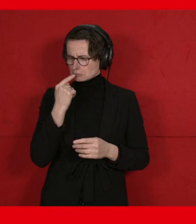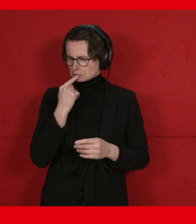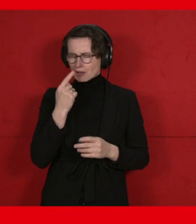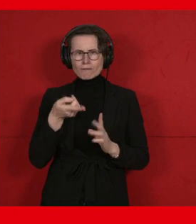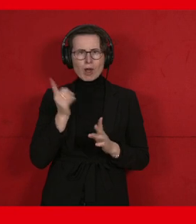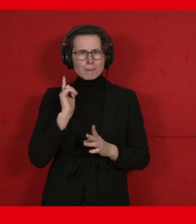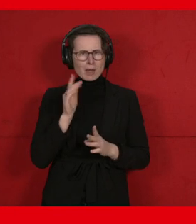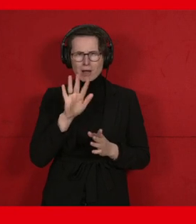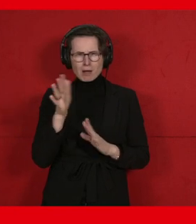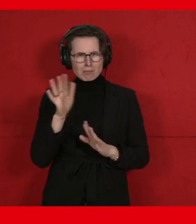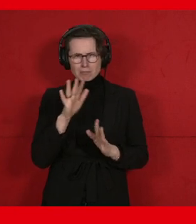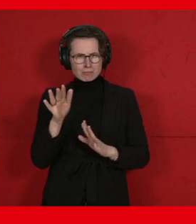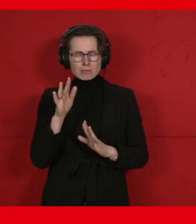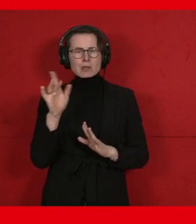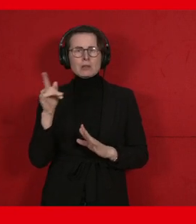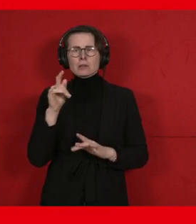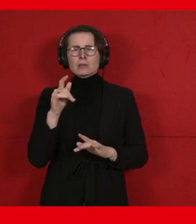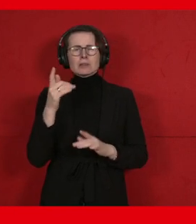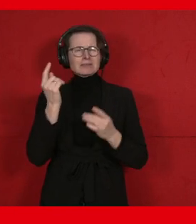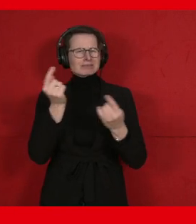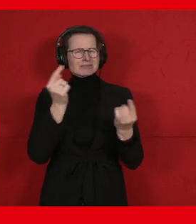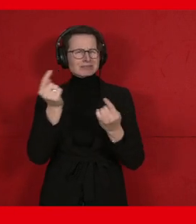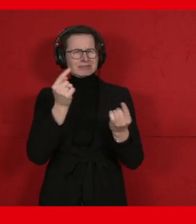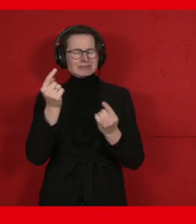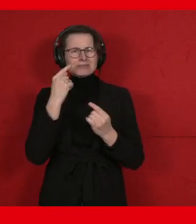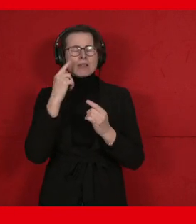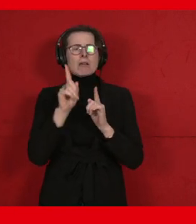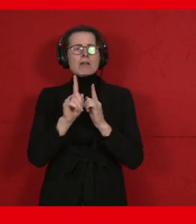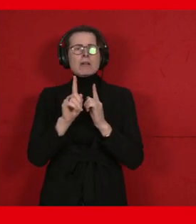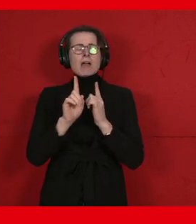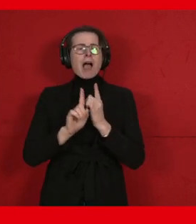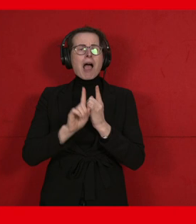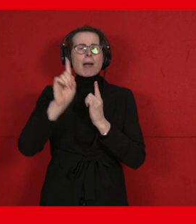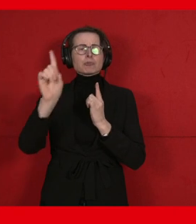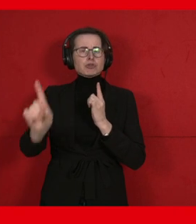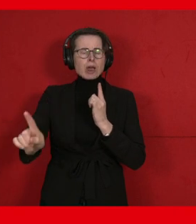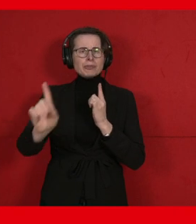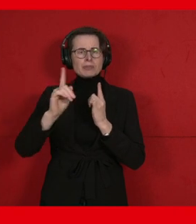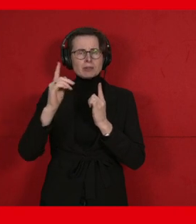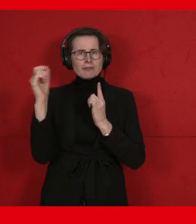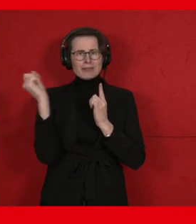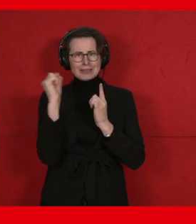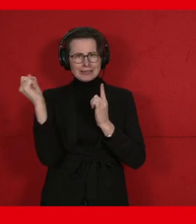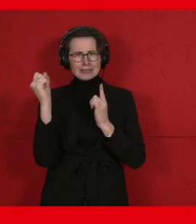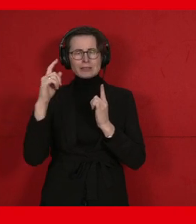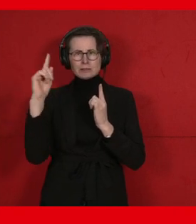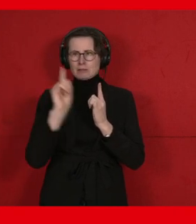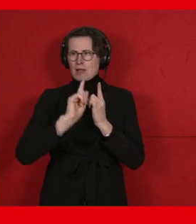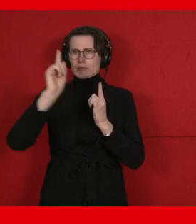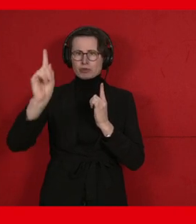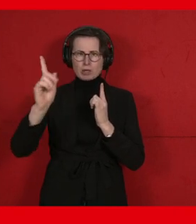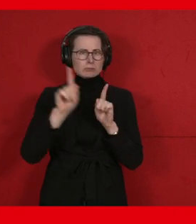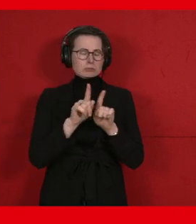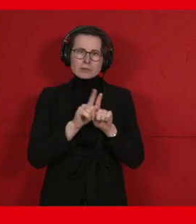vor einem Jahr oder vor anderthalb Jahren war es diese unsägliche Debatte über Abstandsregelungen von Windenergieanlagen. Und ähnlich ist es ja auch